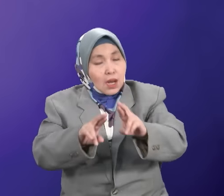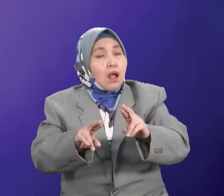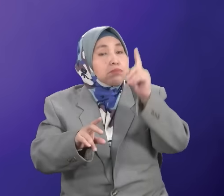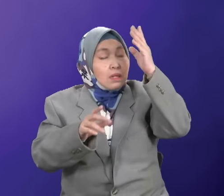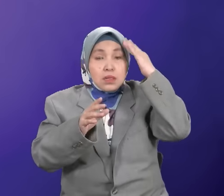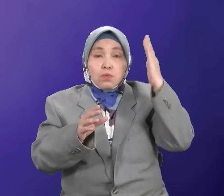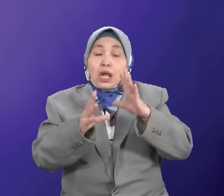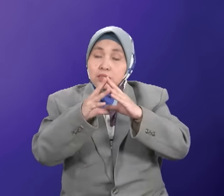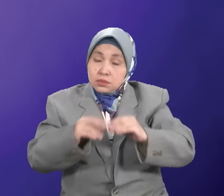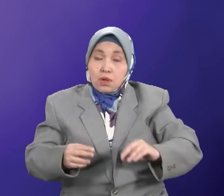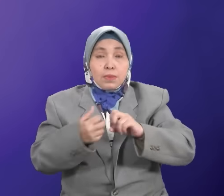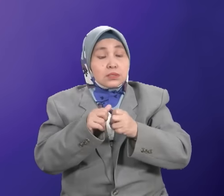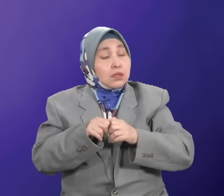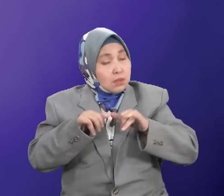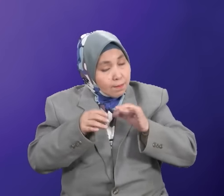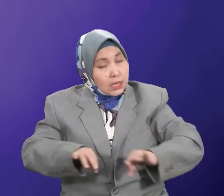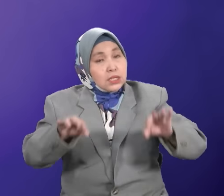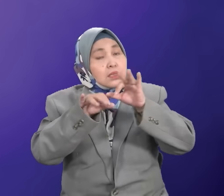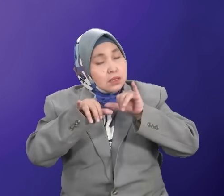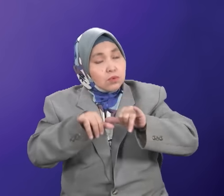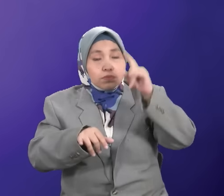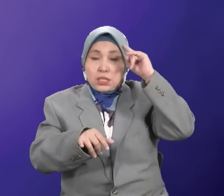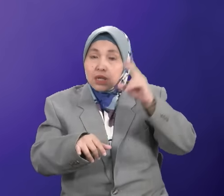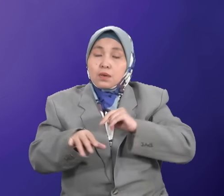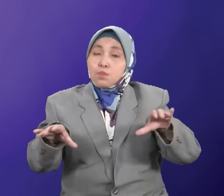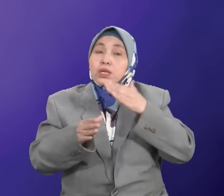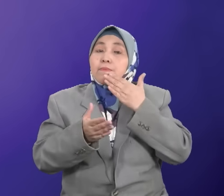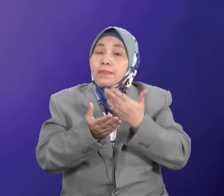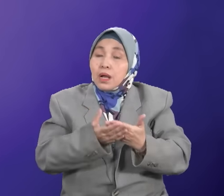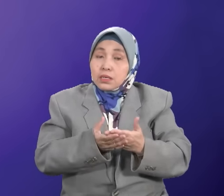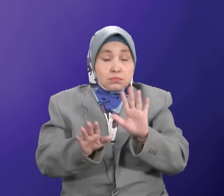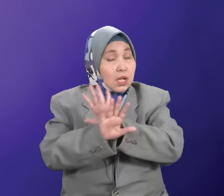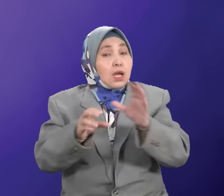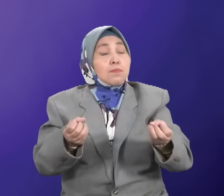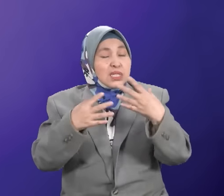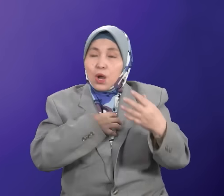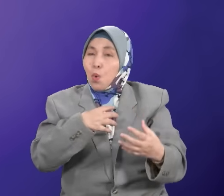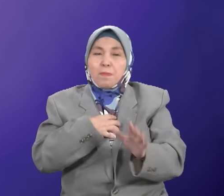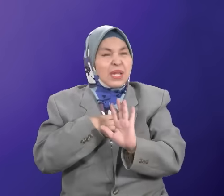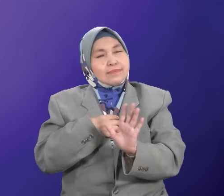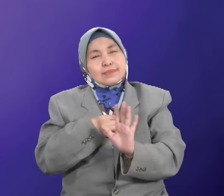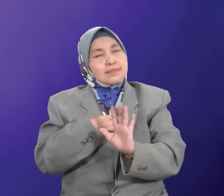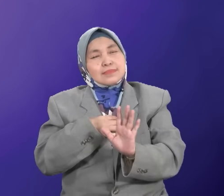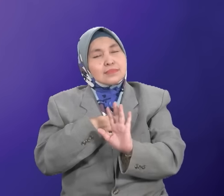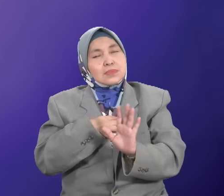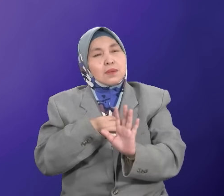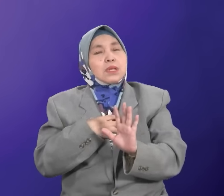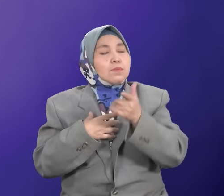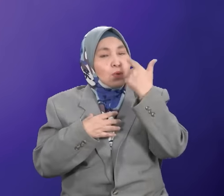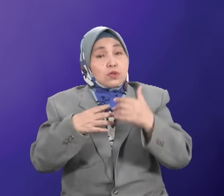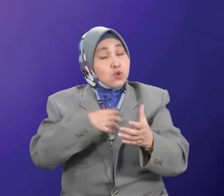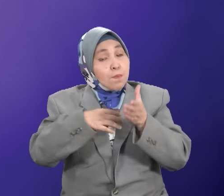Selesaikan masalah kita yang penting terus kita berniat berbuat kebaikan jangan banyak komplit karena komplain itu kalau